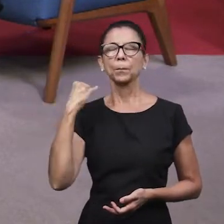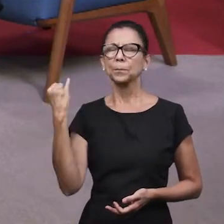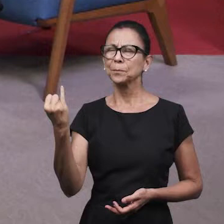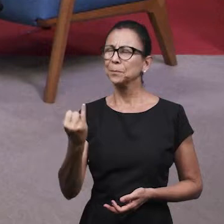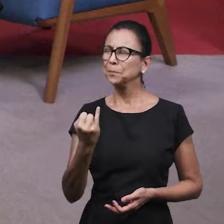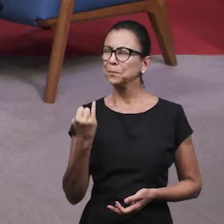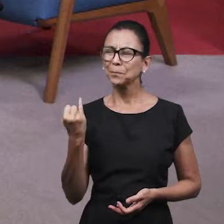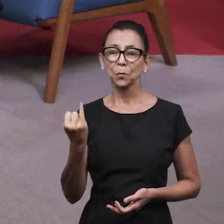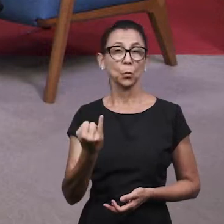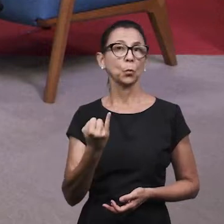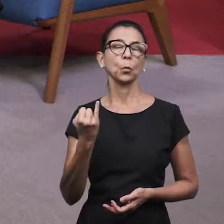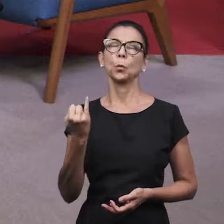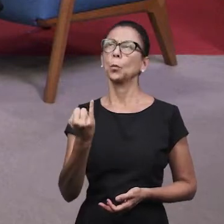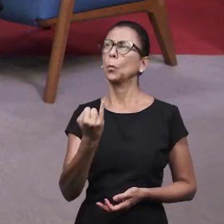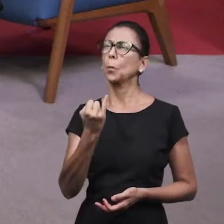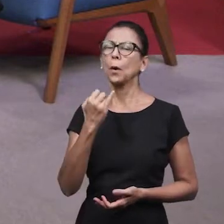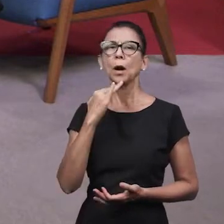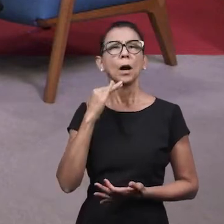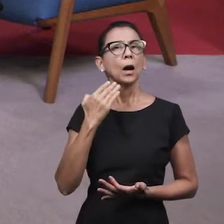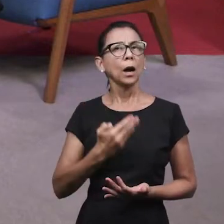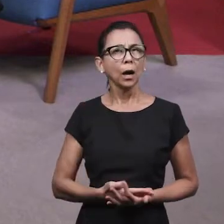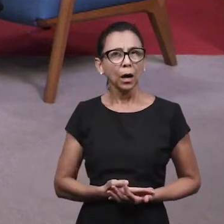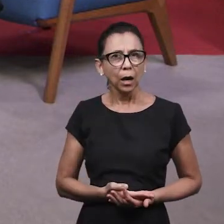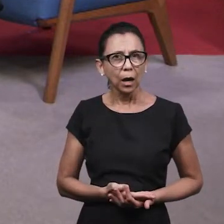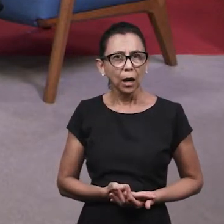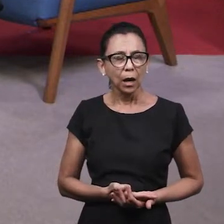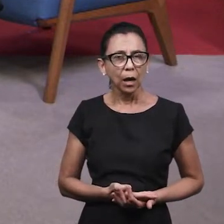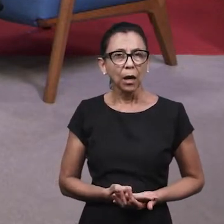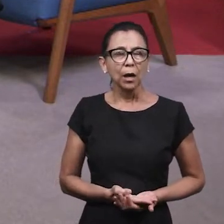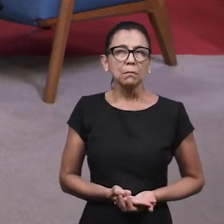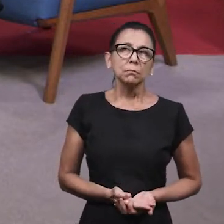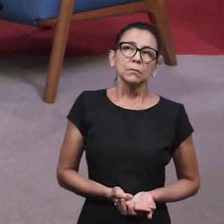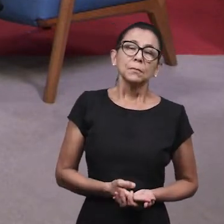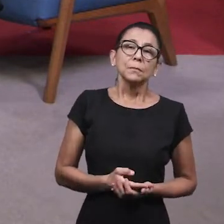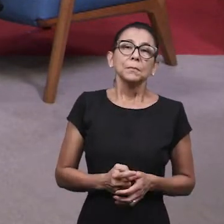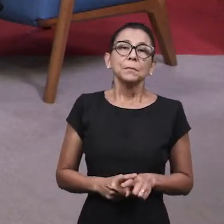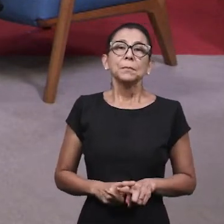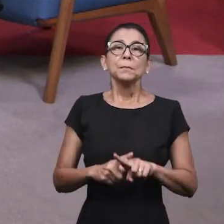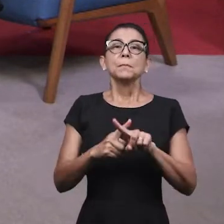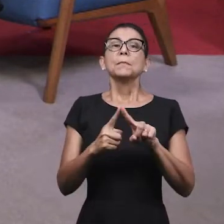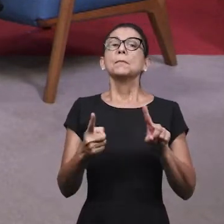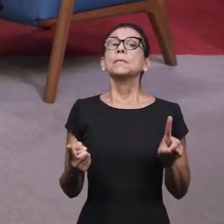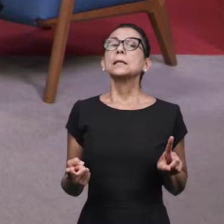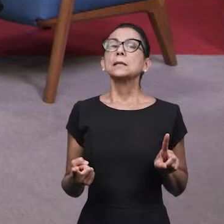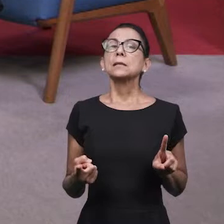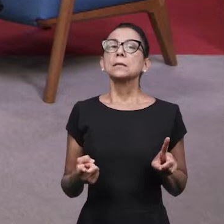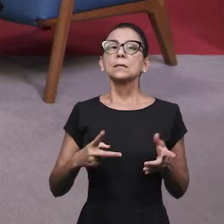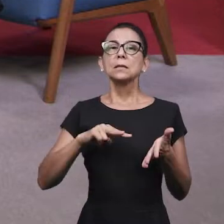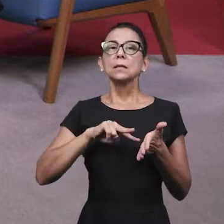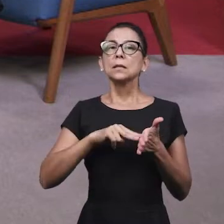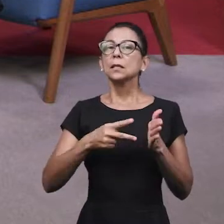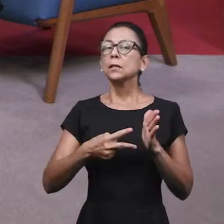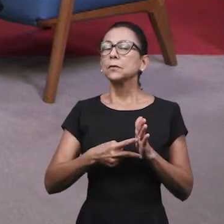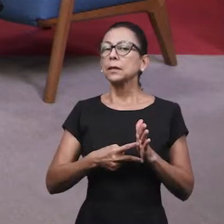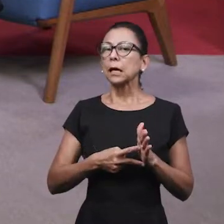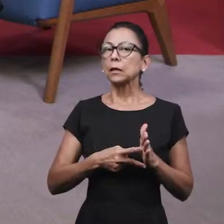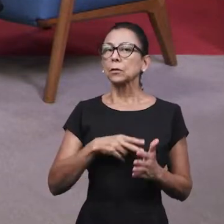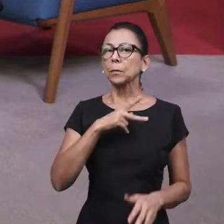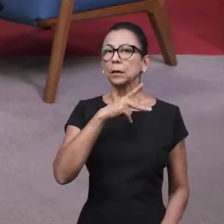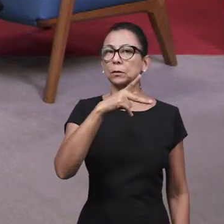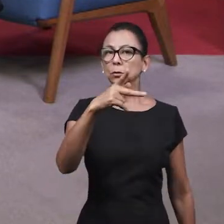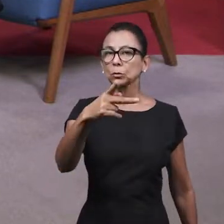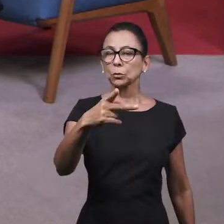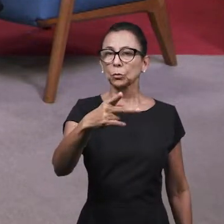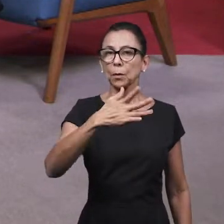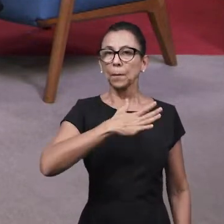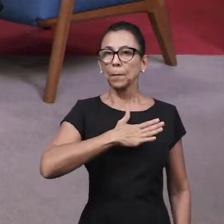c'est fantastique. Mais maintenant, quelle est la signification pratique pour ma vie, pour la vie de celui